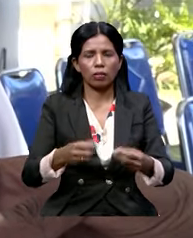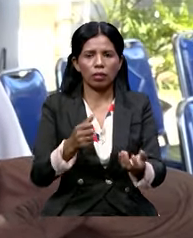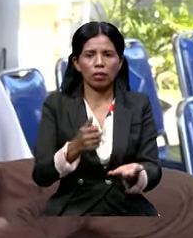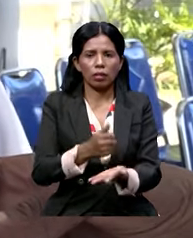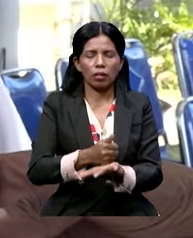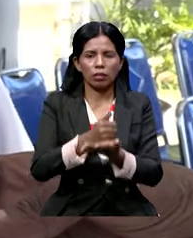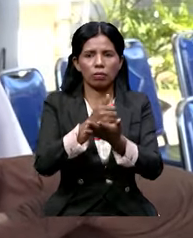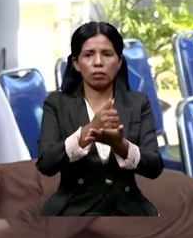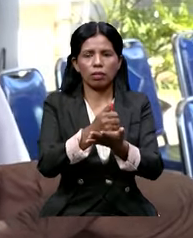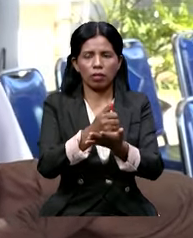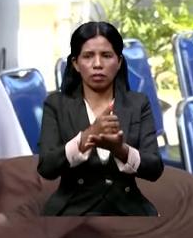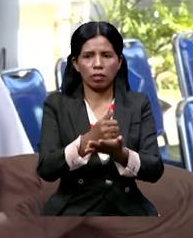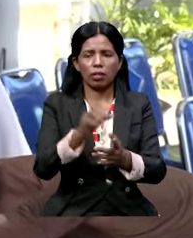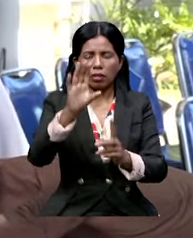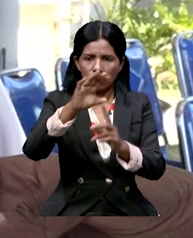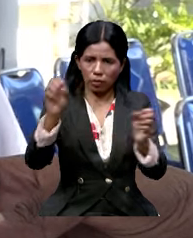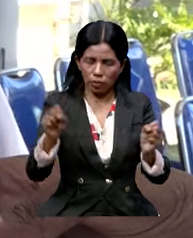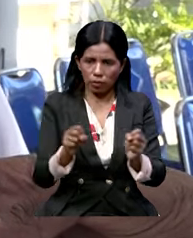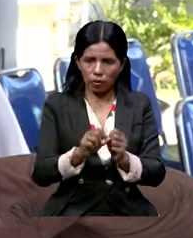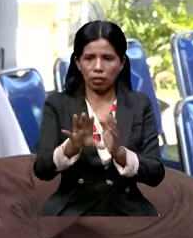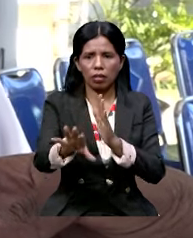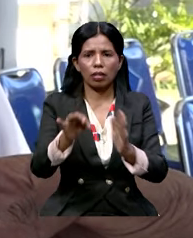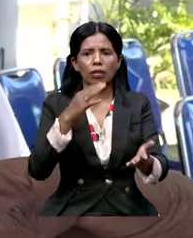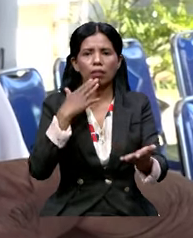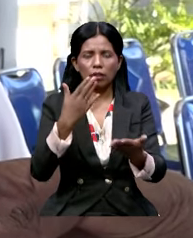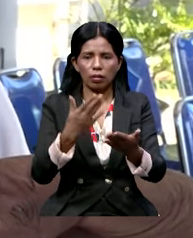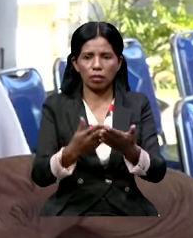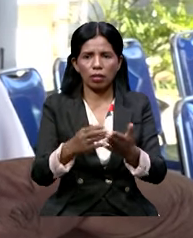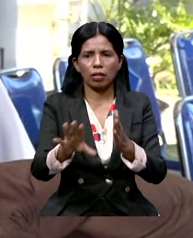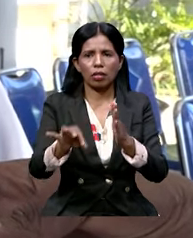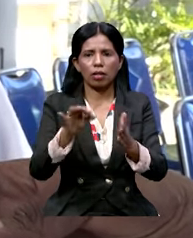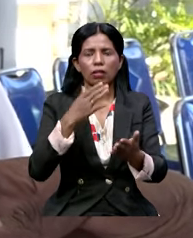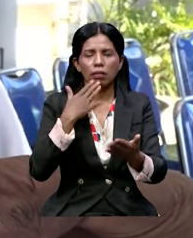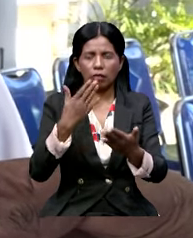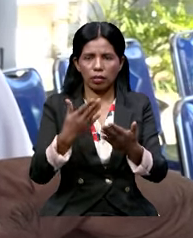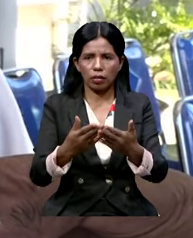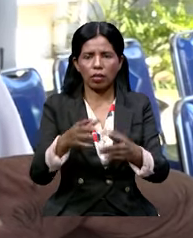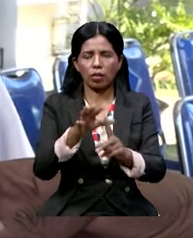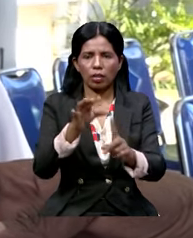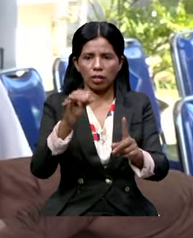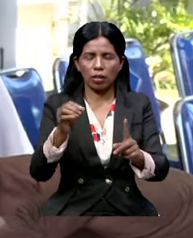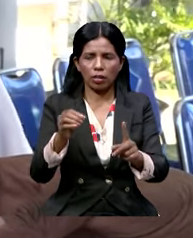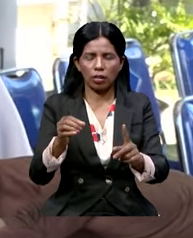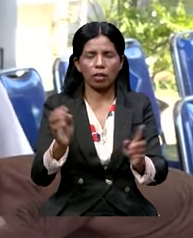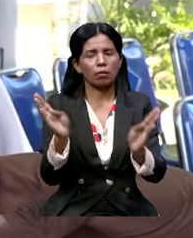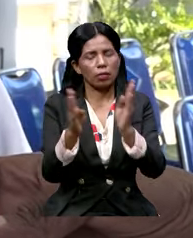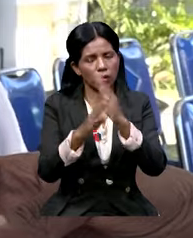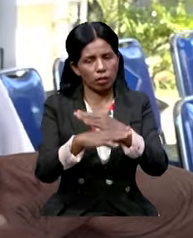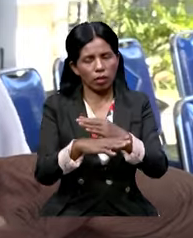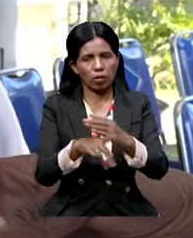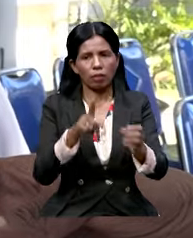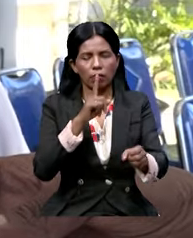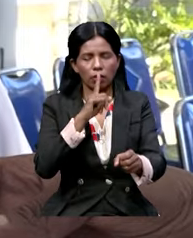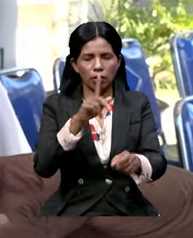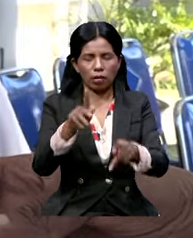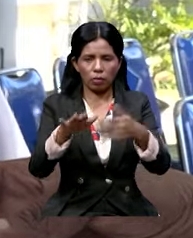a tu ne pere se suku ne be hili hili o maioria hili ho legitimidade li hili ho sai commitmento ematoma